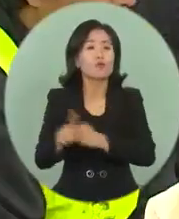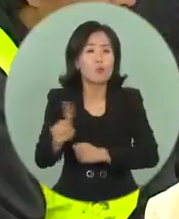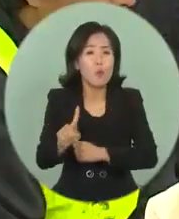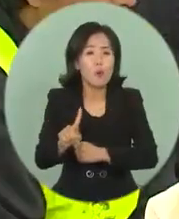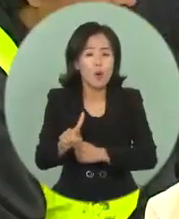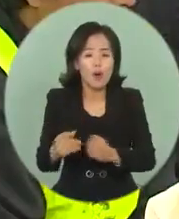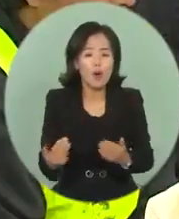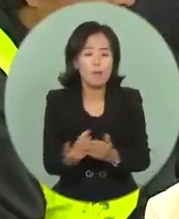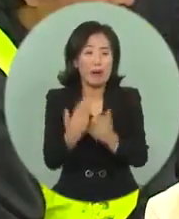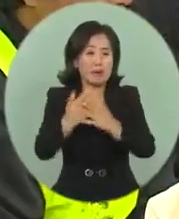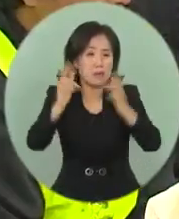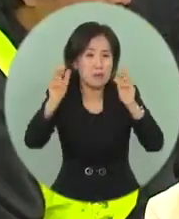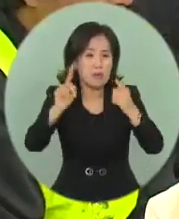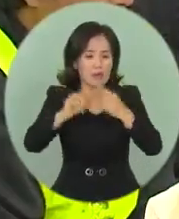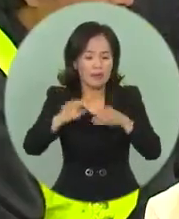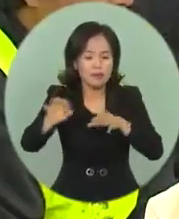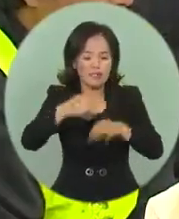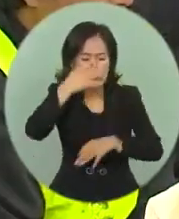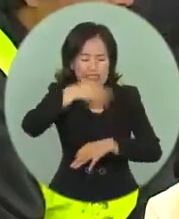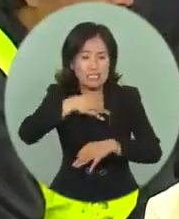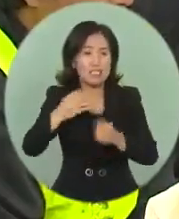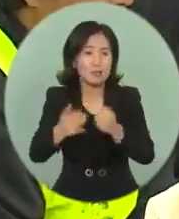발전사의 경제적 이이라고 주장했습니다